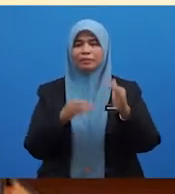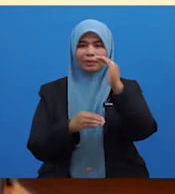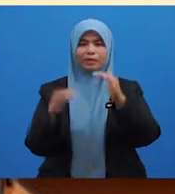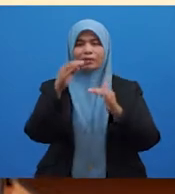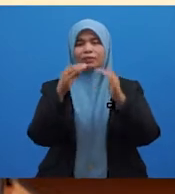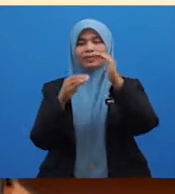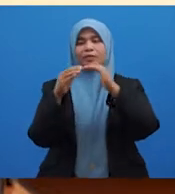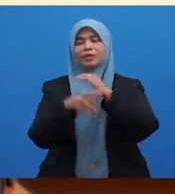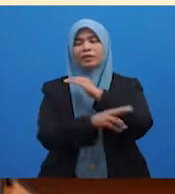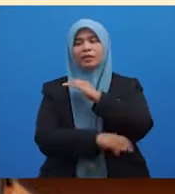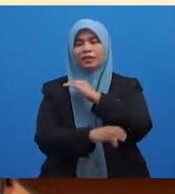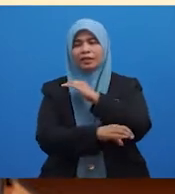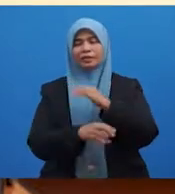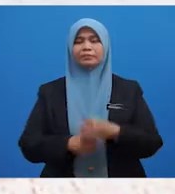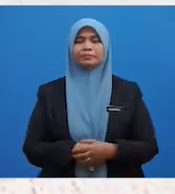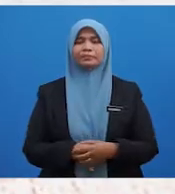pembangunan negara.